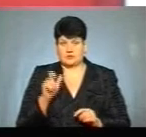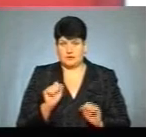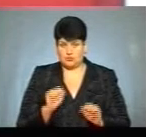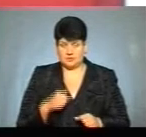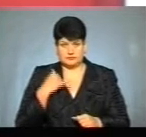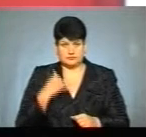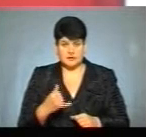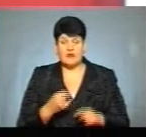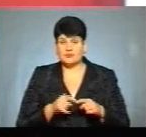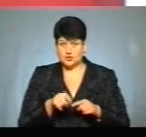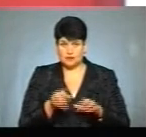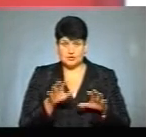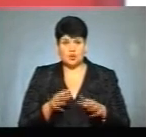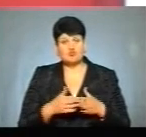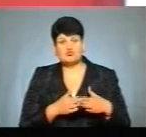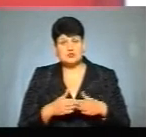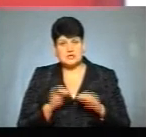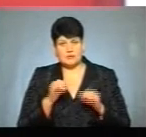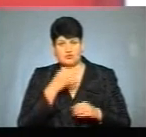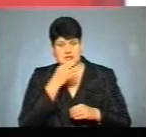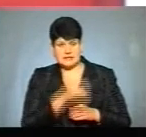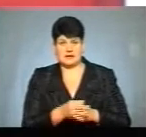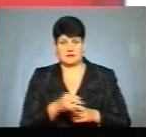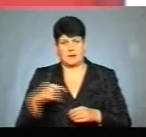законі сусіди, перехожі,